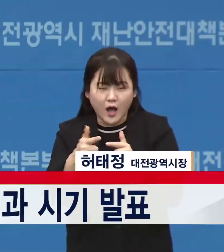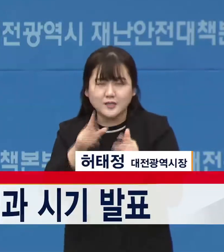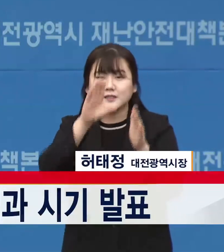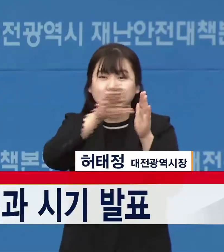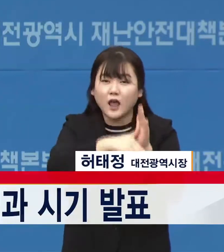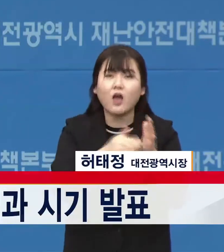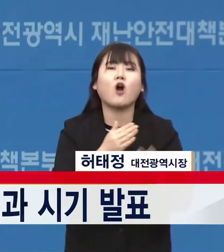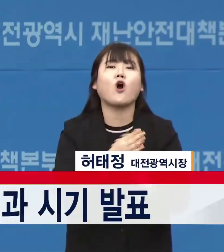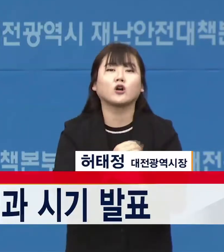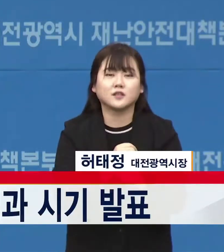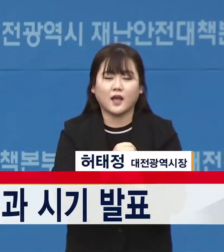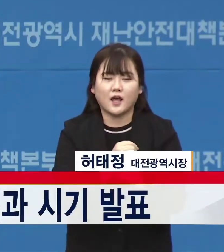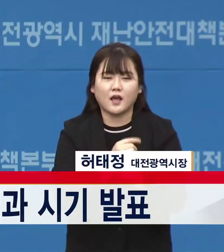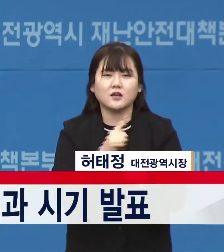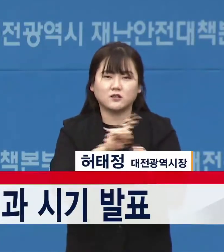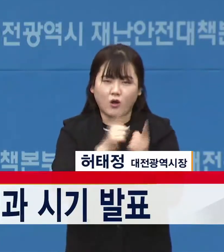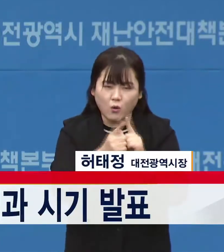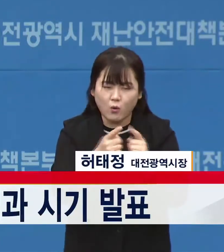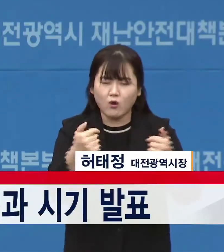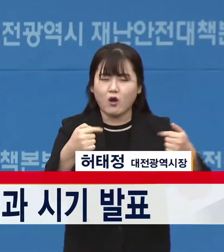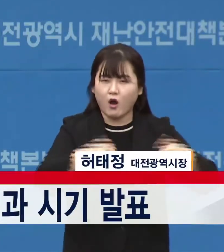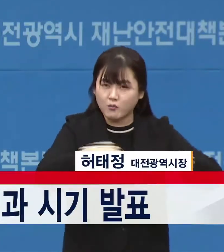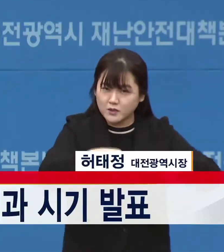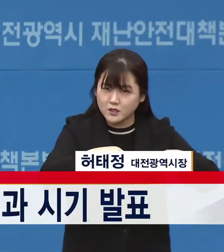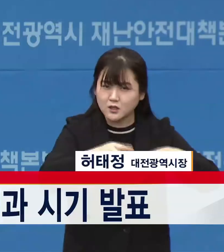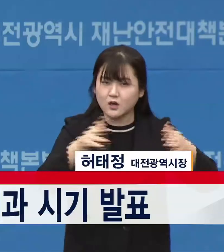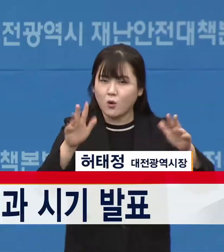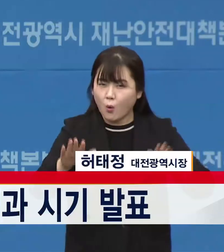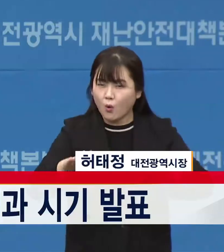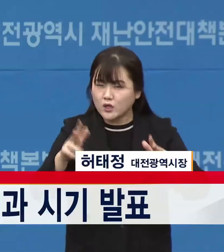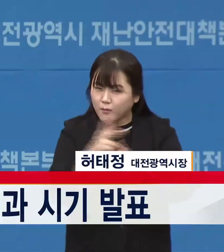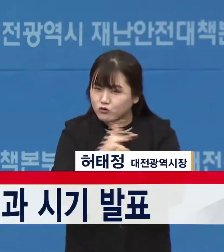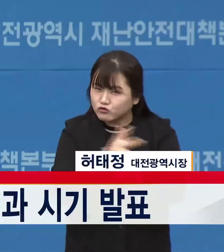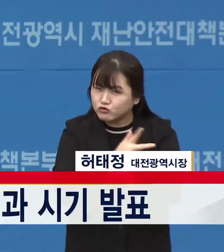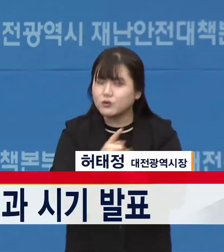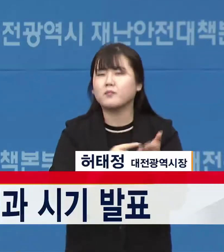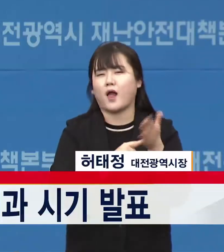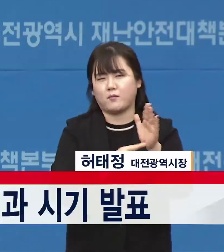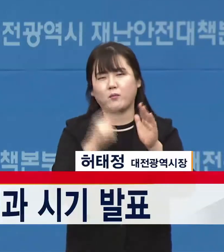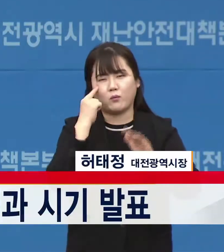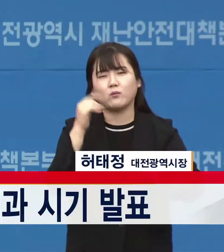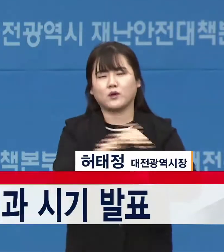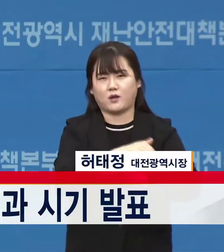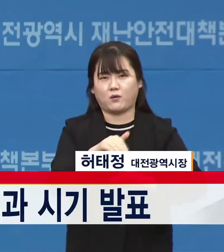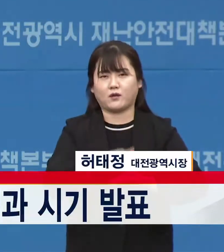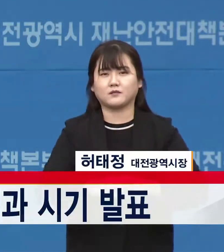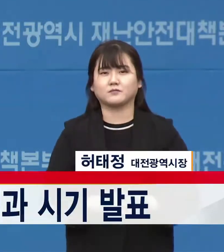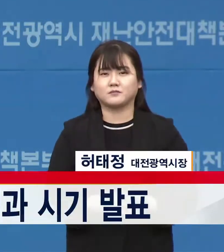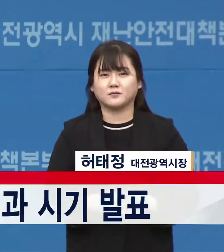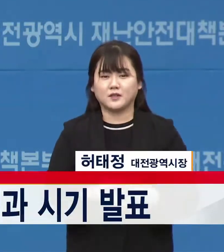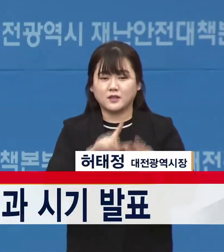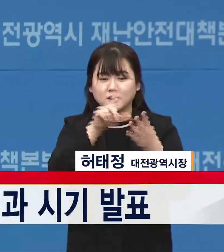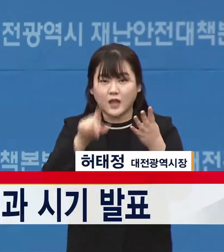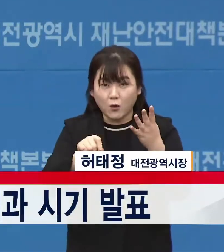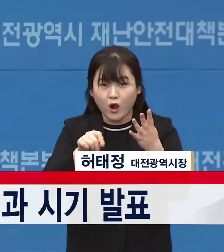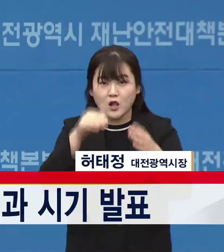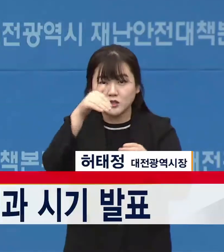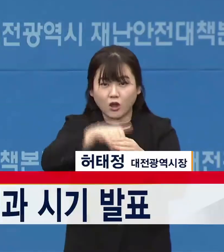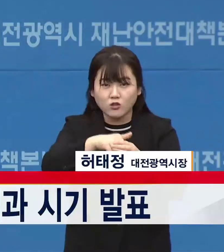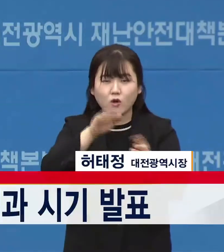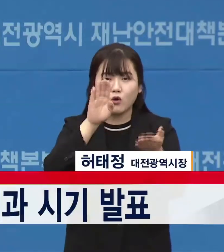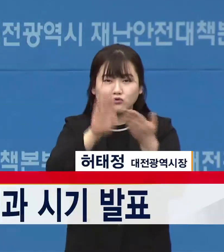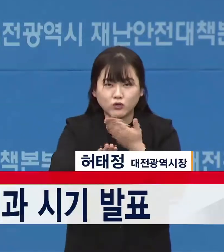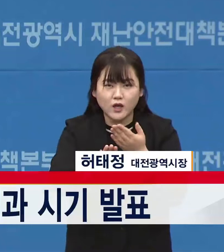관해서는 자치구와 협의를 통해 금주 중 발표하도록 하겠습니다 4월 총선 이후